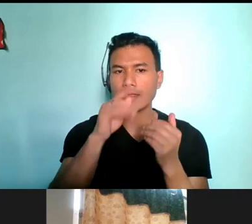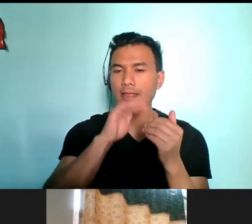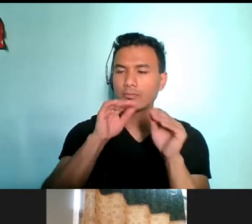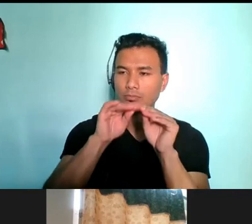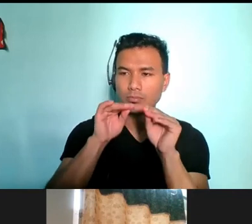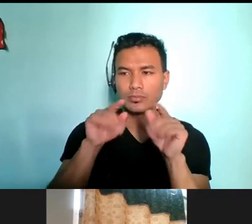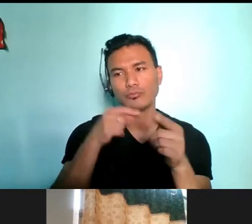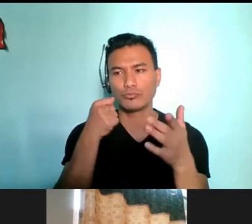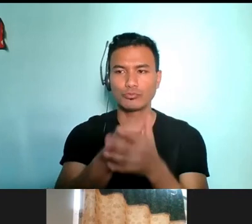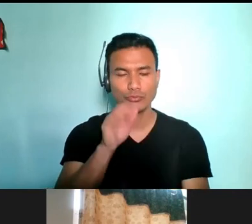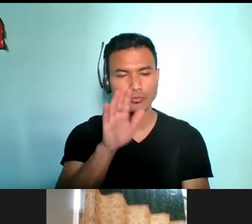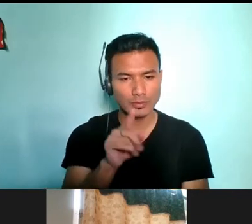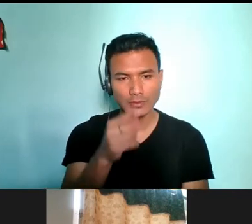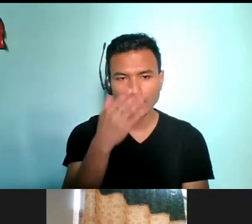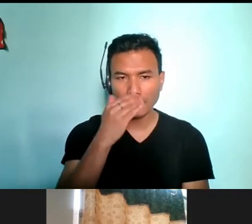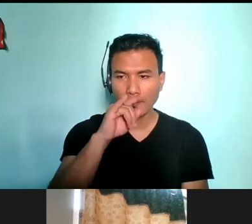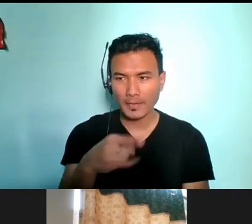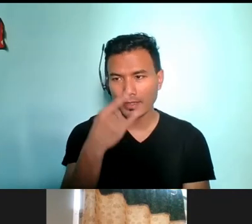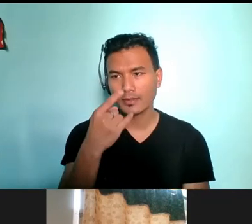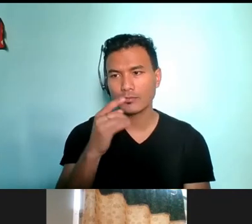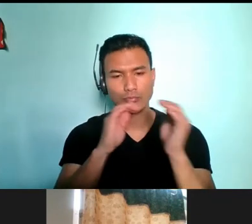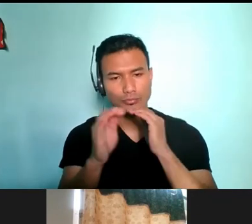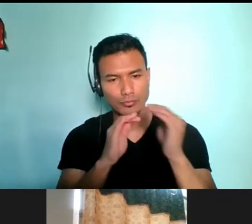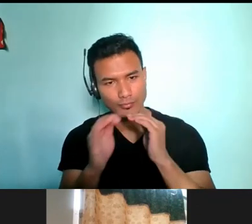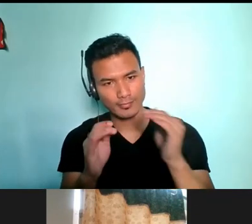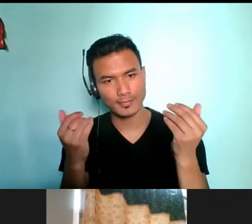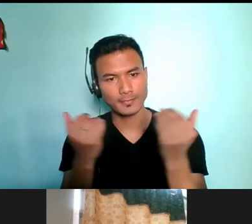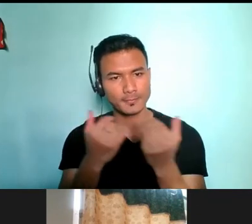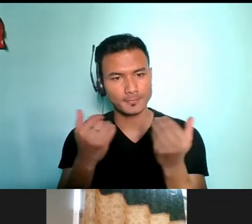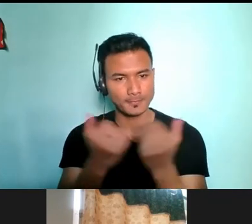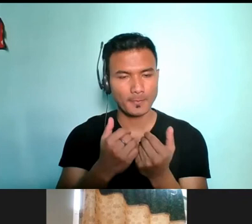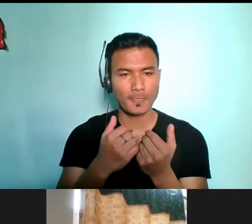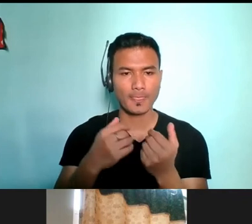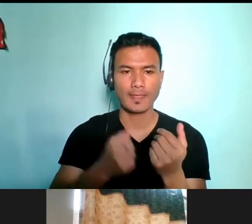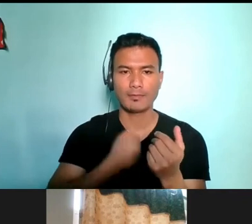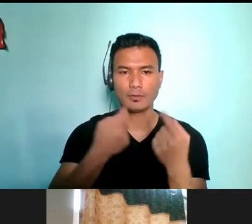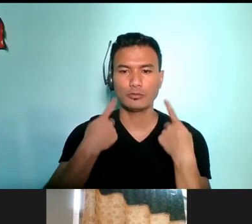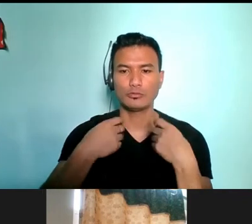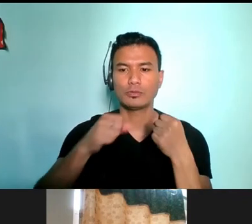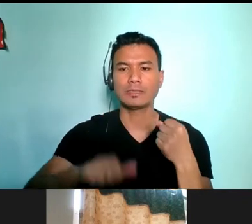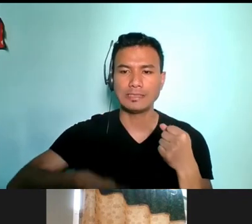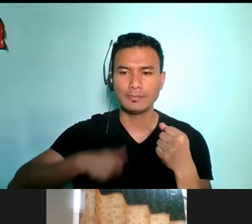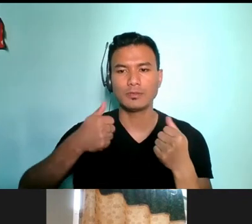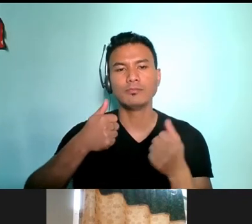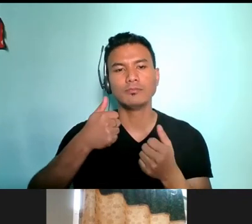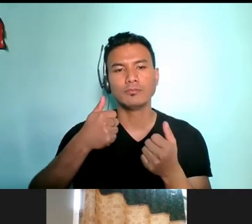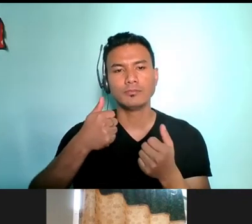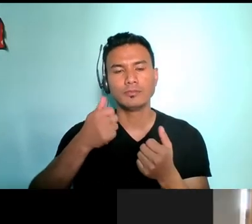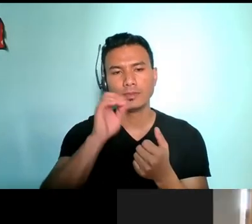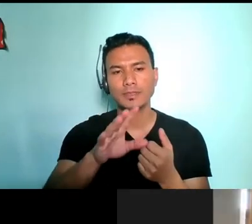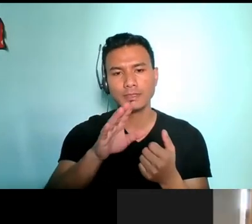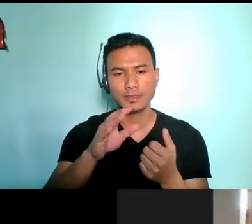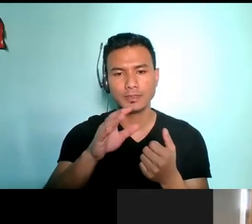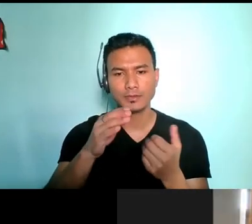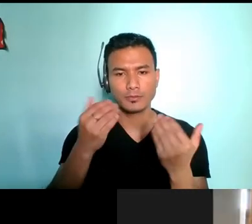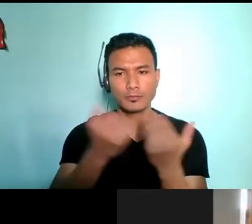कारण हजुरहरूलाई फेरि पनि भन्छु, परामर्शको सहयोग लिनुहोस् र आफूलाई स्वस्थ जीवन, एक भारको जीवन, स्वस्थ जीवन जिउने जिउनुपर्छ भन्ने